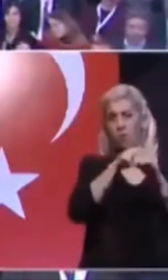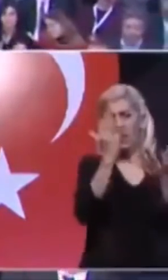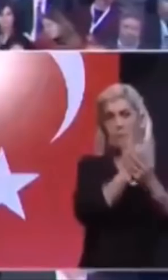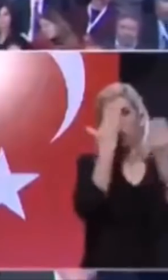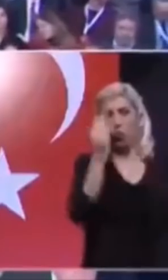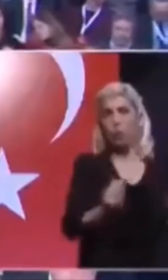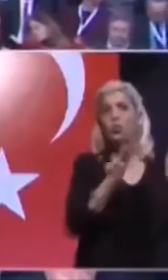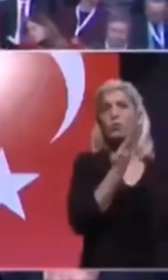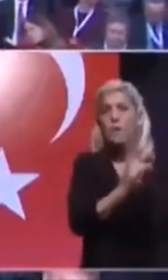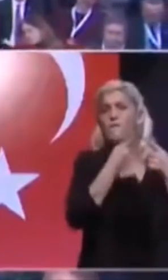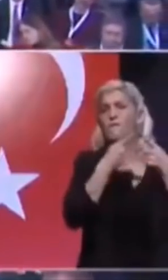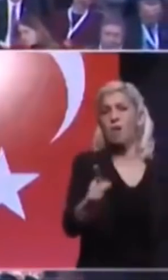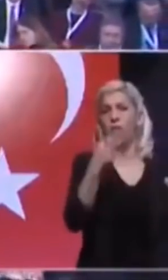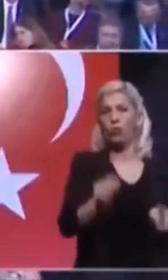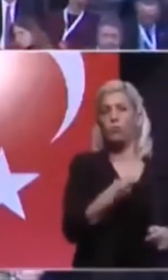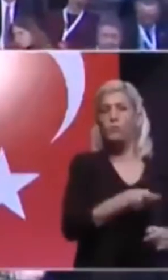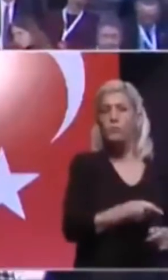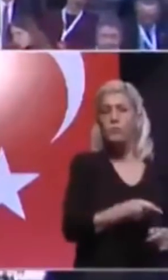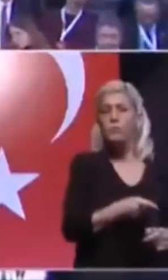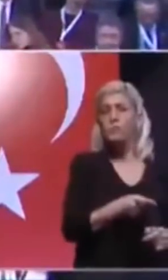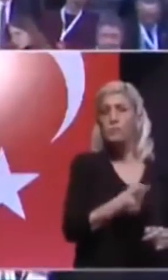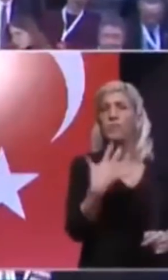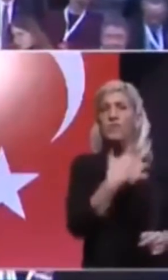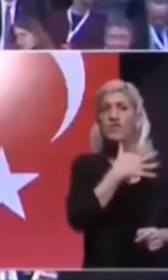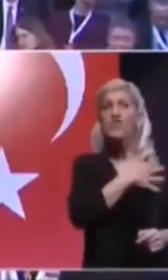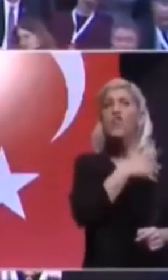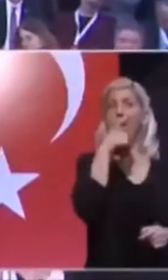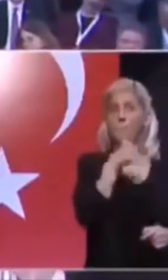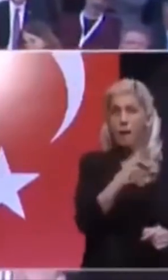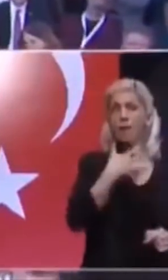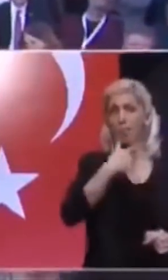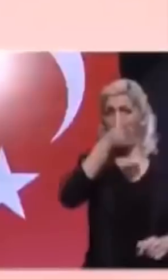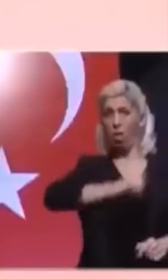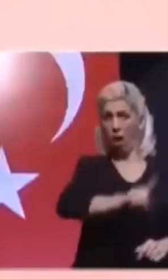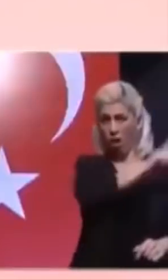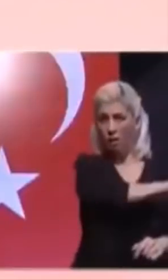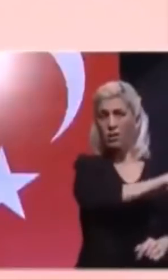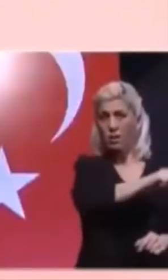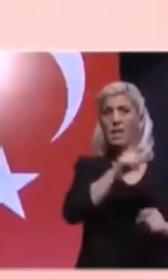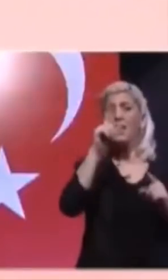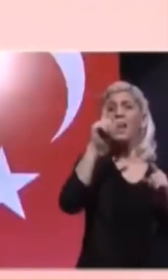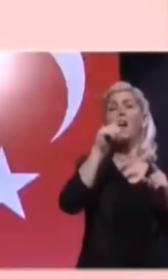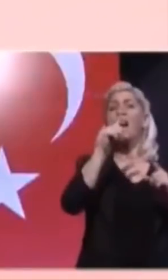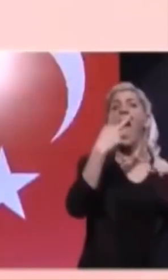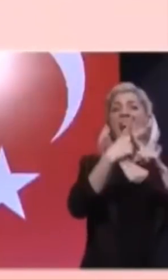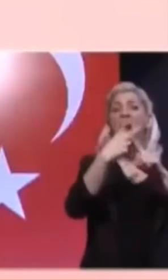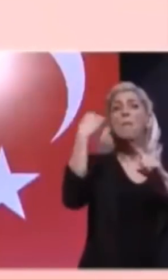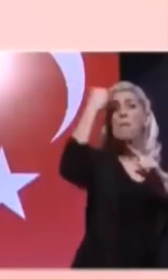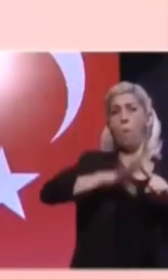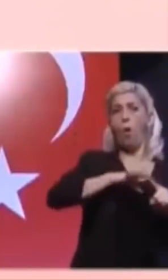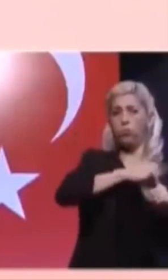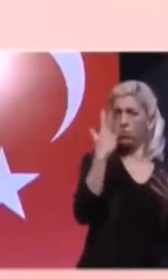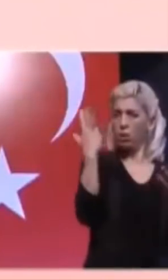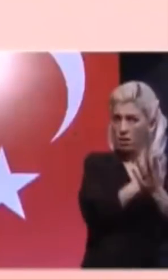Bu bence büyük bir adımdır ve çok da uzun olmayacak bir yürüyüşün, demokrasi